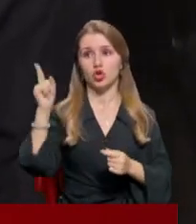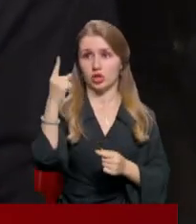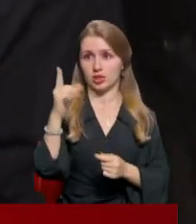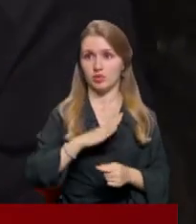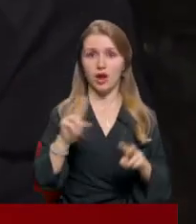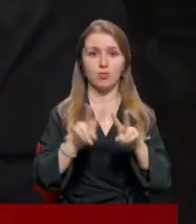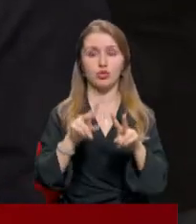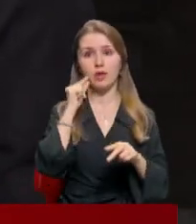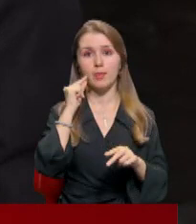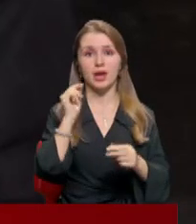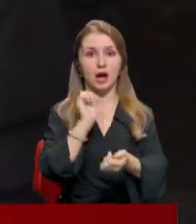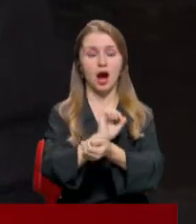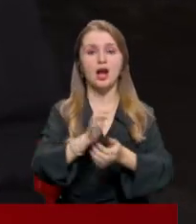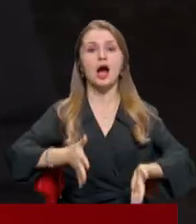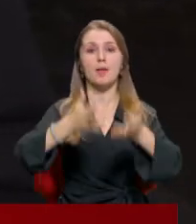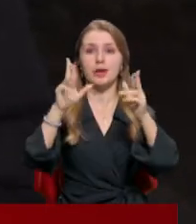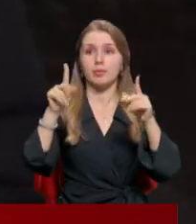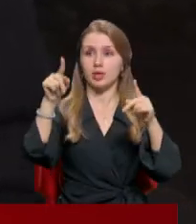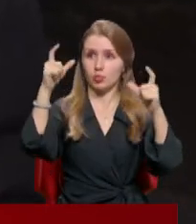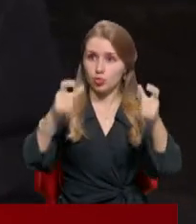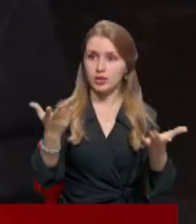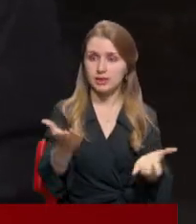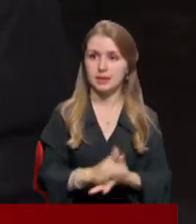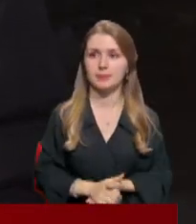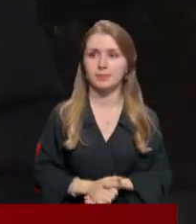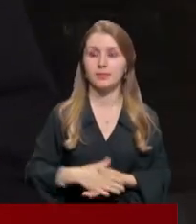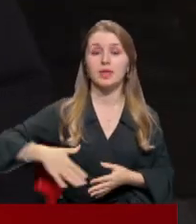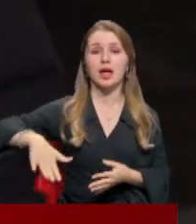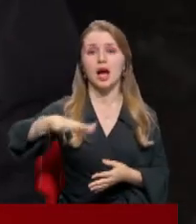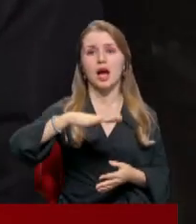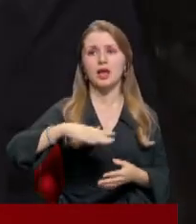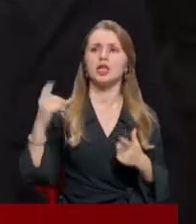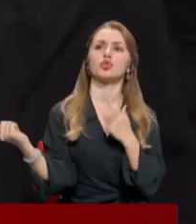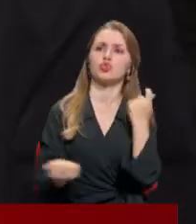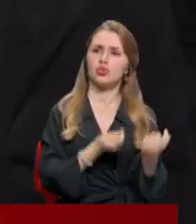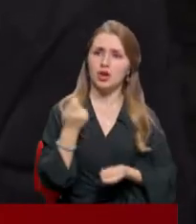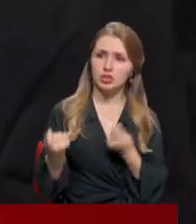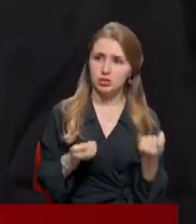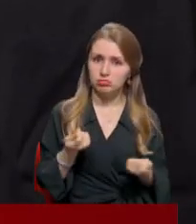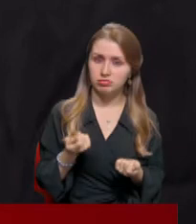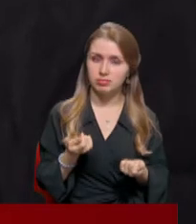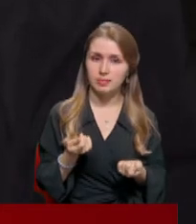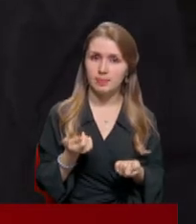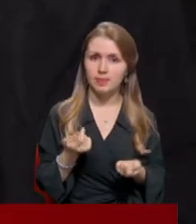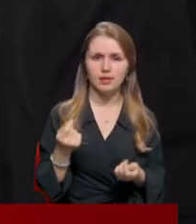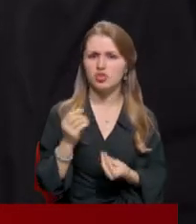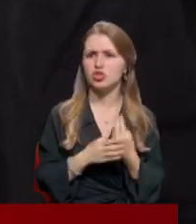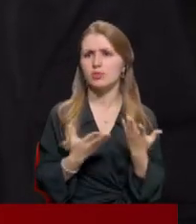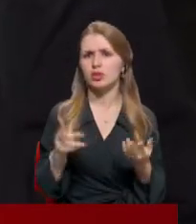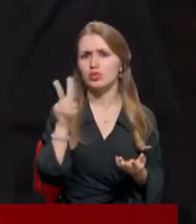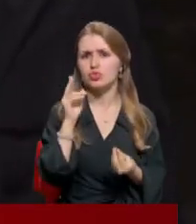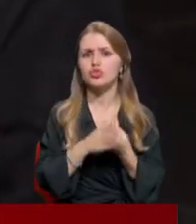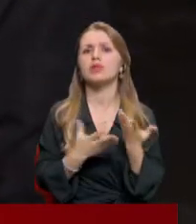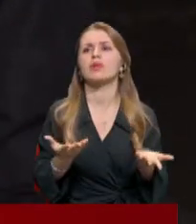vardı, Mustafa Bey. Aile apartmanı gibiydi zaten burası. Herkes uğraştı ama bir türlü bir şey çıkmadı. O